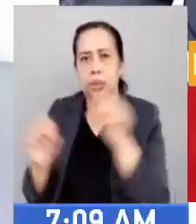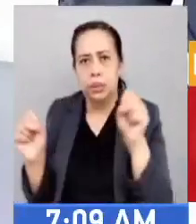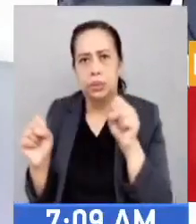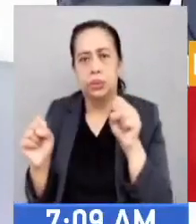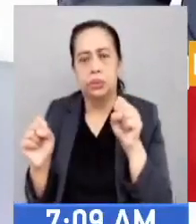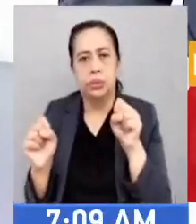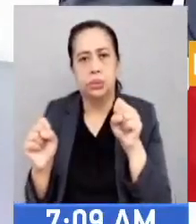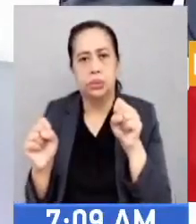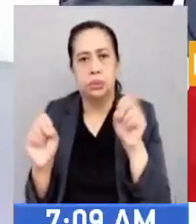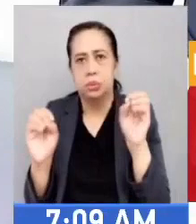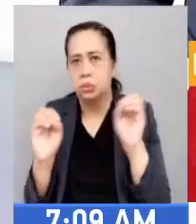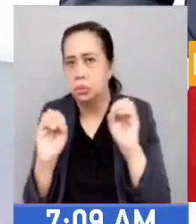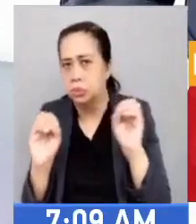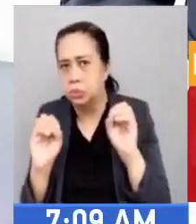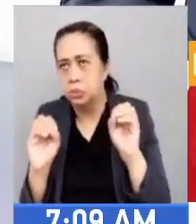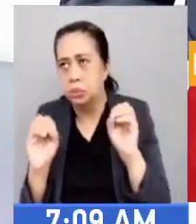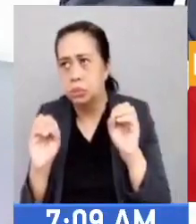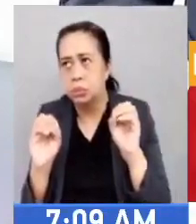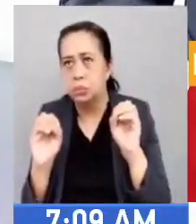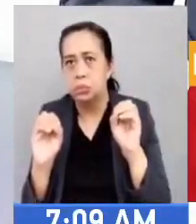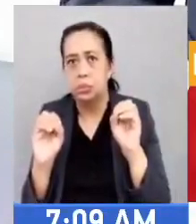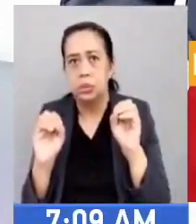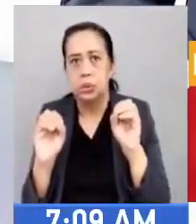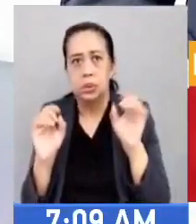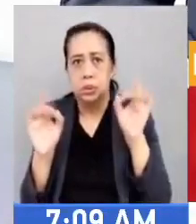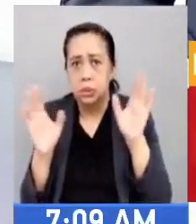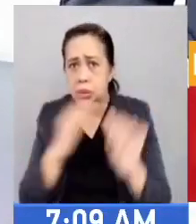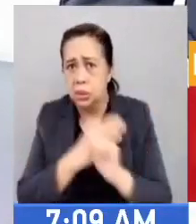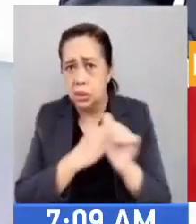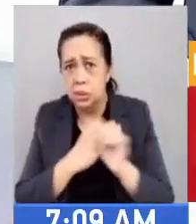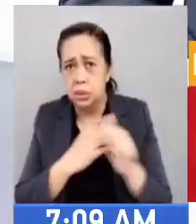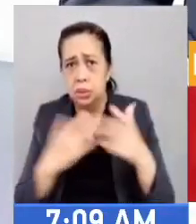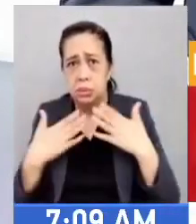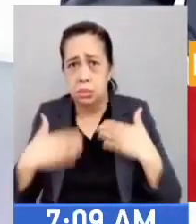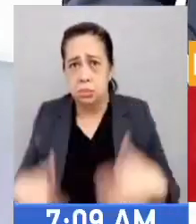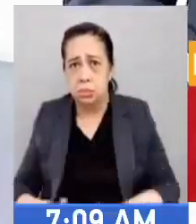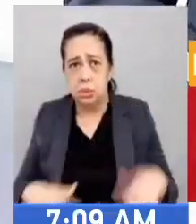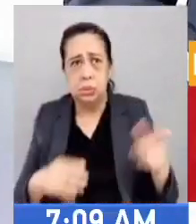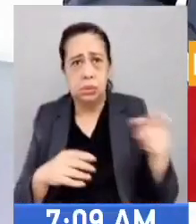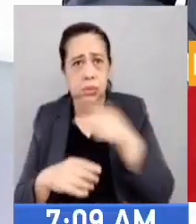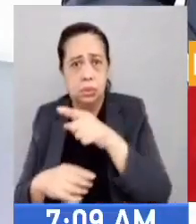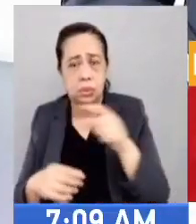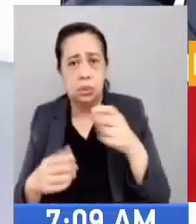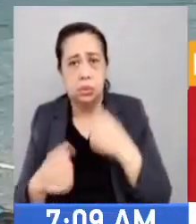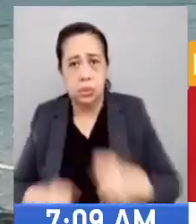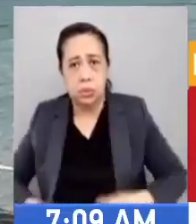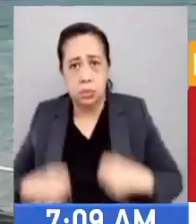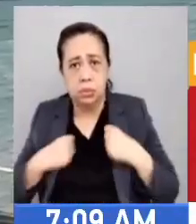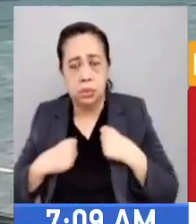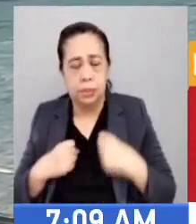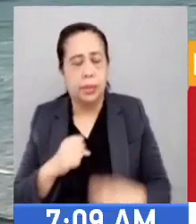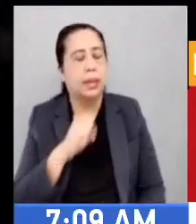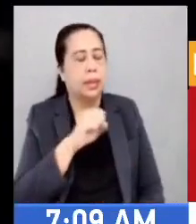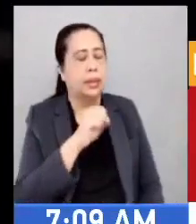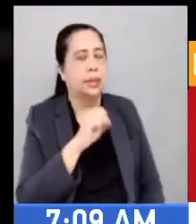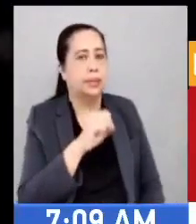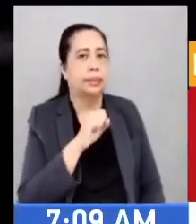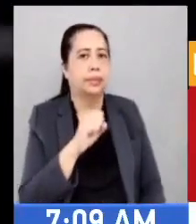naman sila sa critical na sitwasyon o out of danger na po, Mayor? Yes po, yes po. Yung